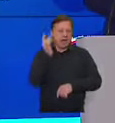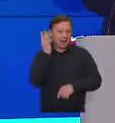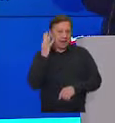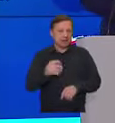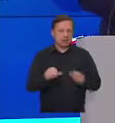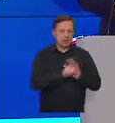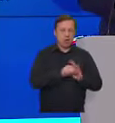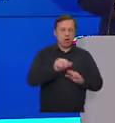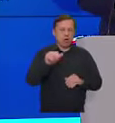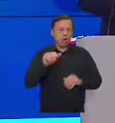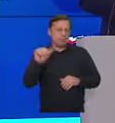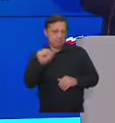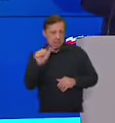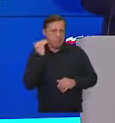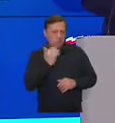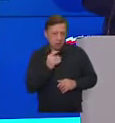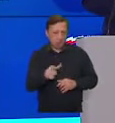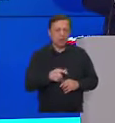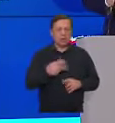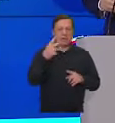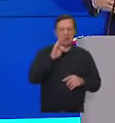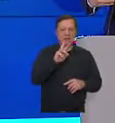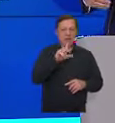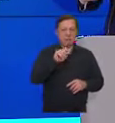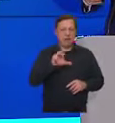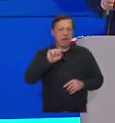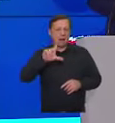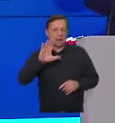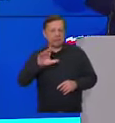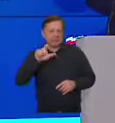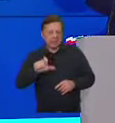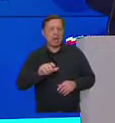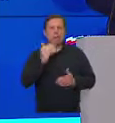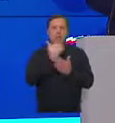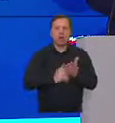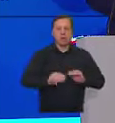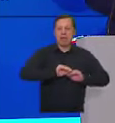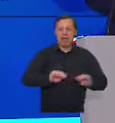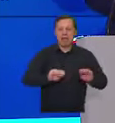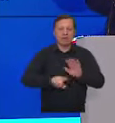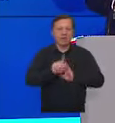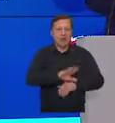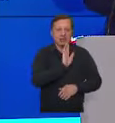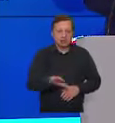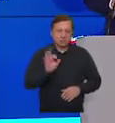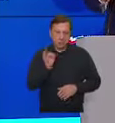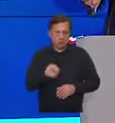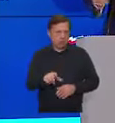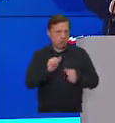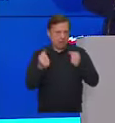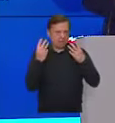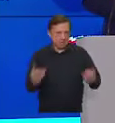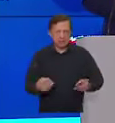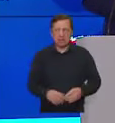godziny 13, telewizja ABC, programy edukacyjne dla dzieci i młodzieży. To bardzo ważne. A